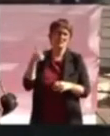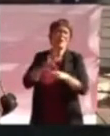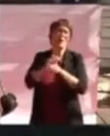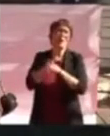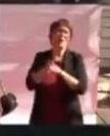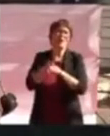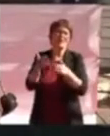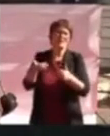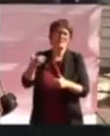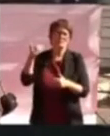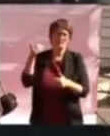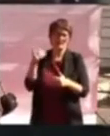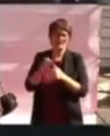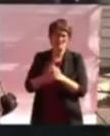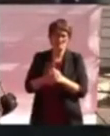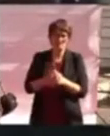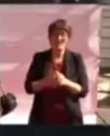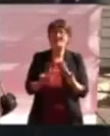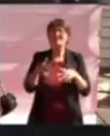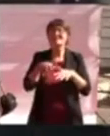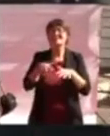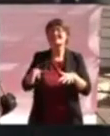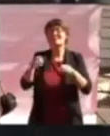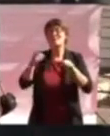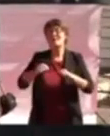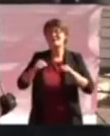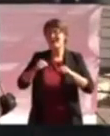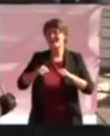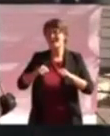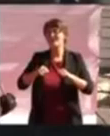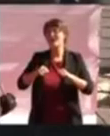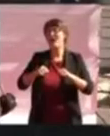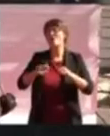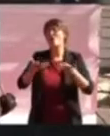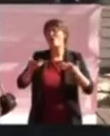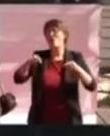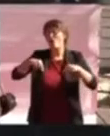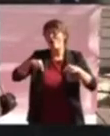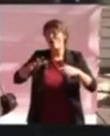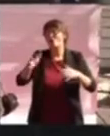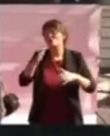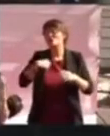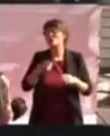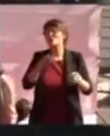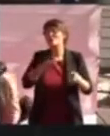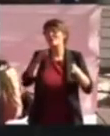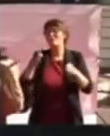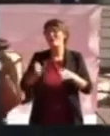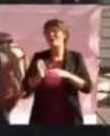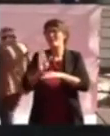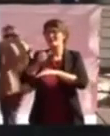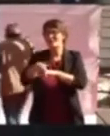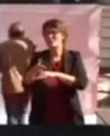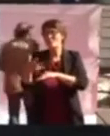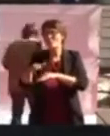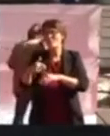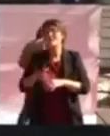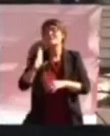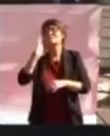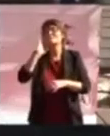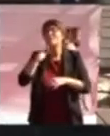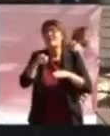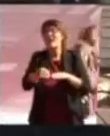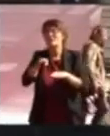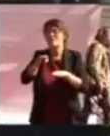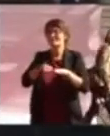retto e ha superato oggi la prima fase per fortuna e speriamo di non ritornare nuovamente indietro è stato